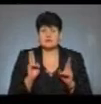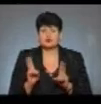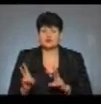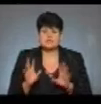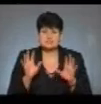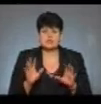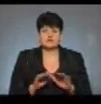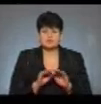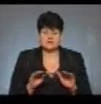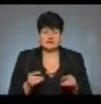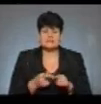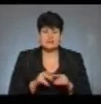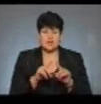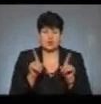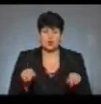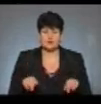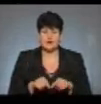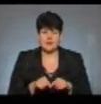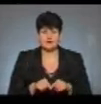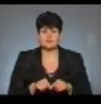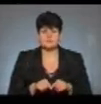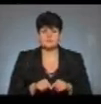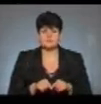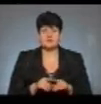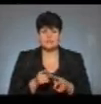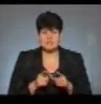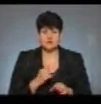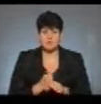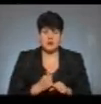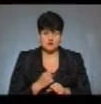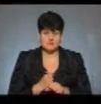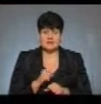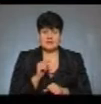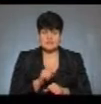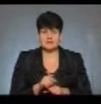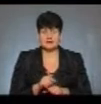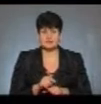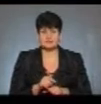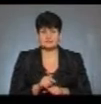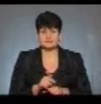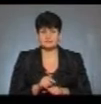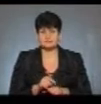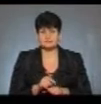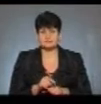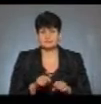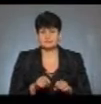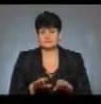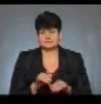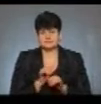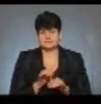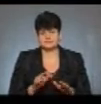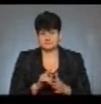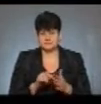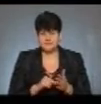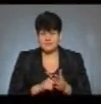рівні, ці лотереї і розповсюджувачі лотереї дійсно працювали, і з ними ради неможливо було дати. Неможливо було дати,